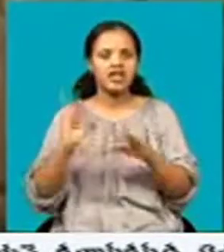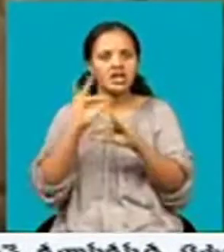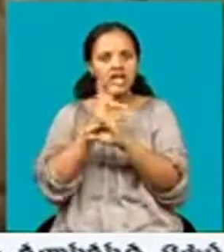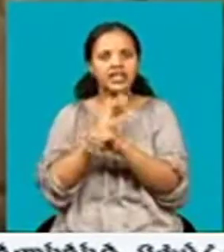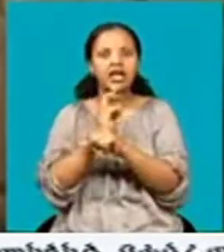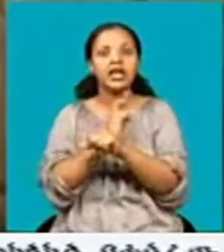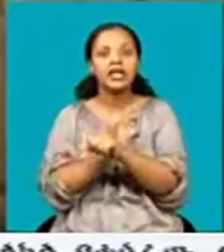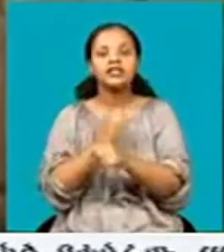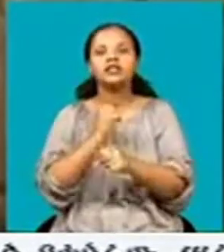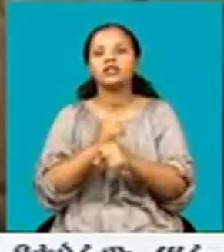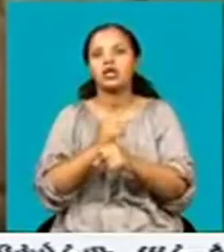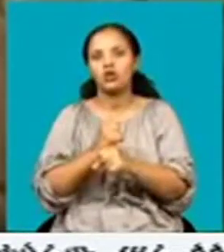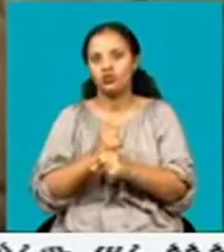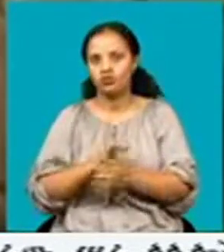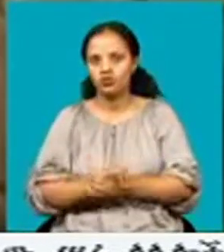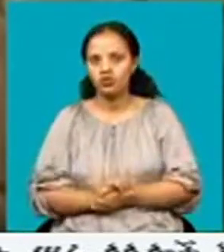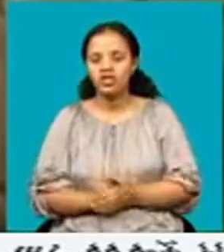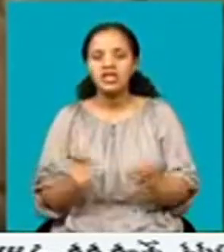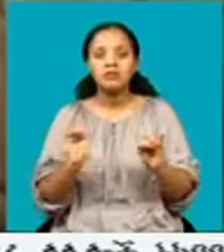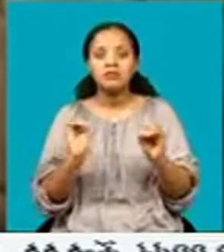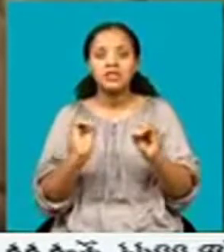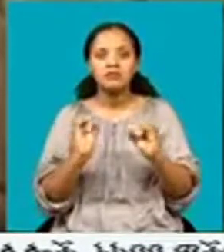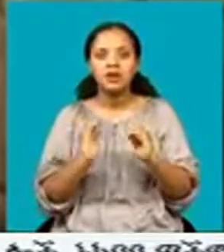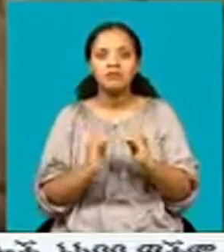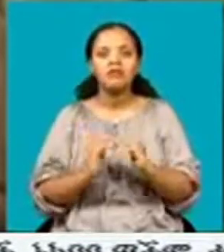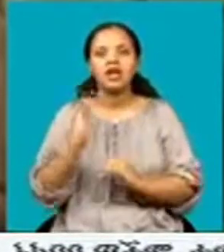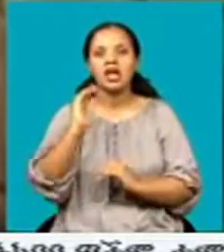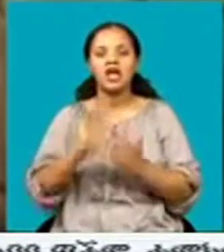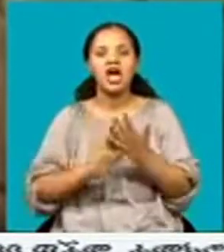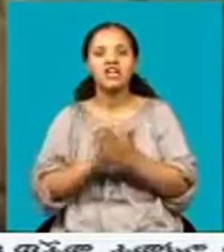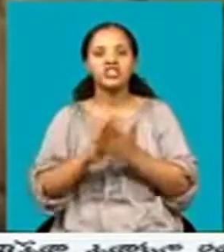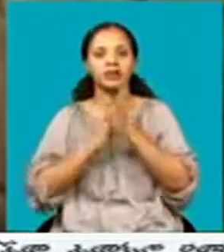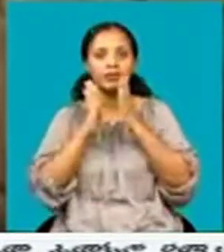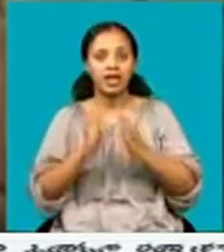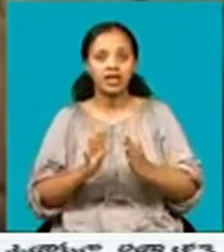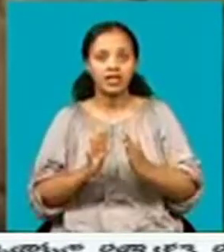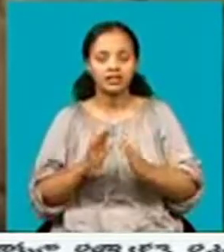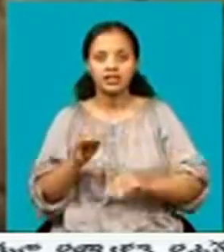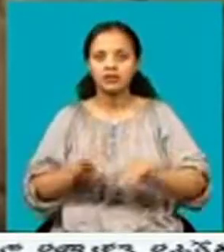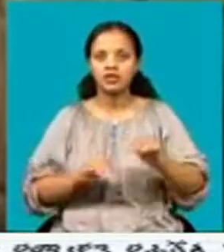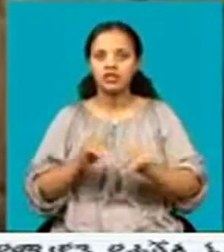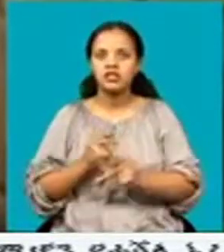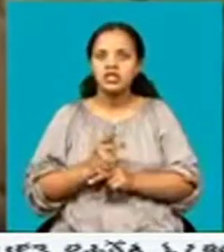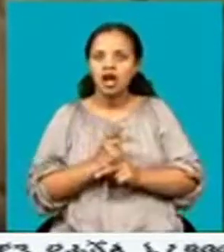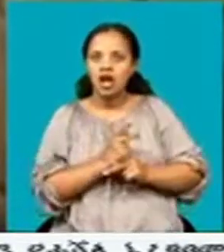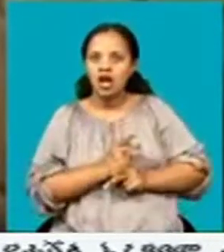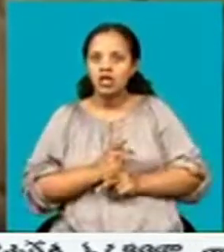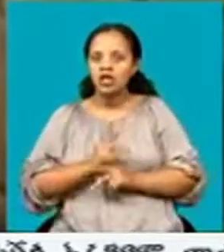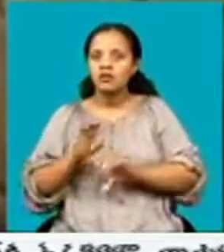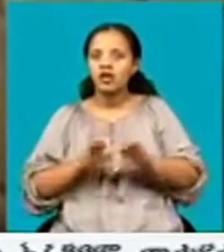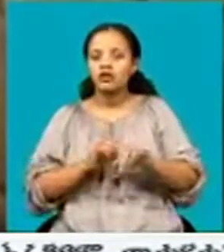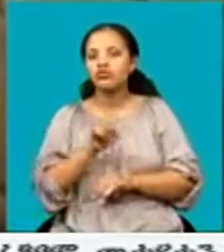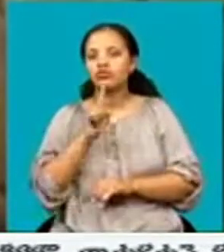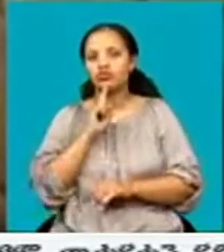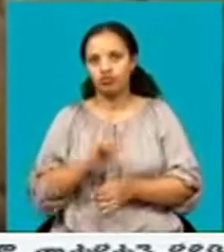ይሰራል። ከምንም በላይ በአሸባሪነት ስለሚንቀሳቀሱ ጥንቃቄ የምናደርገው እነሱ ነው።